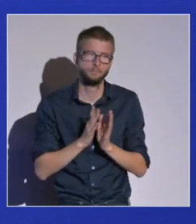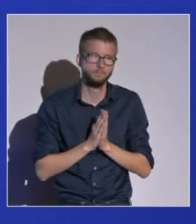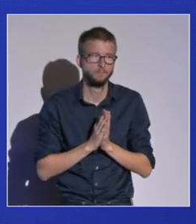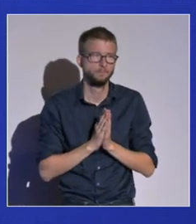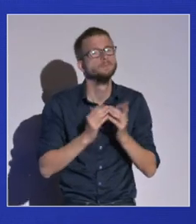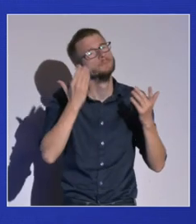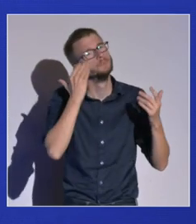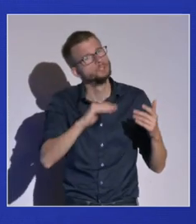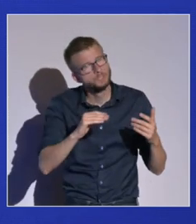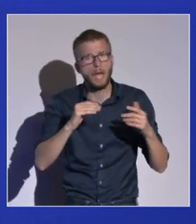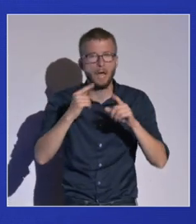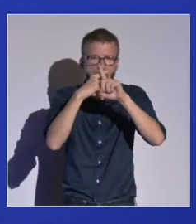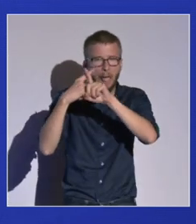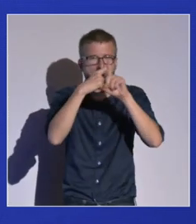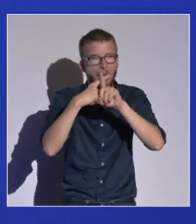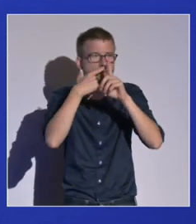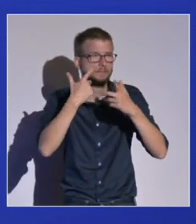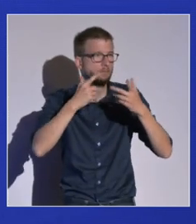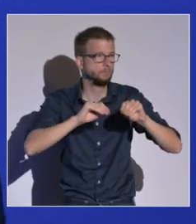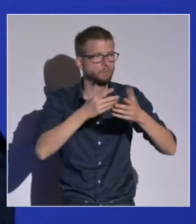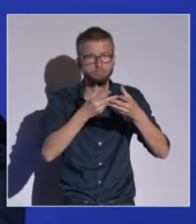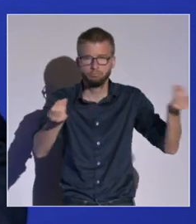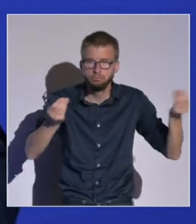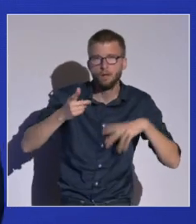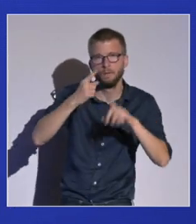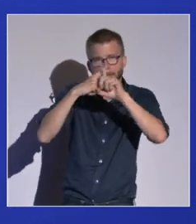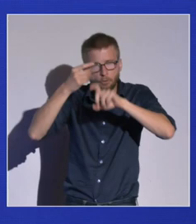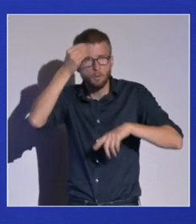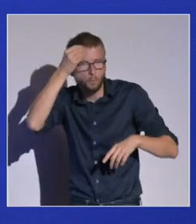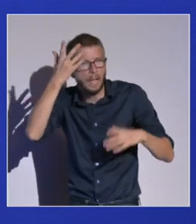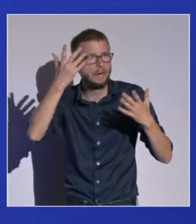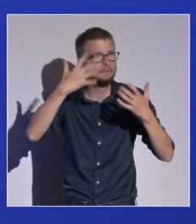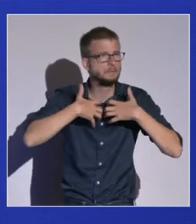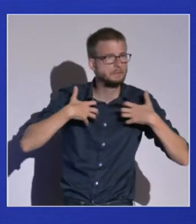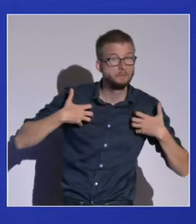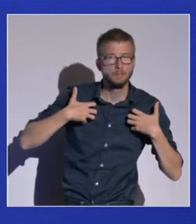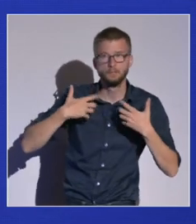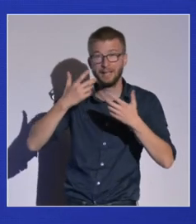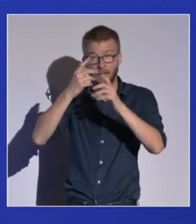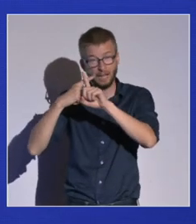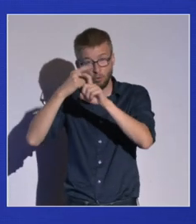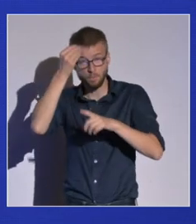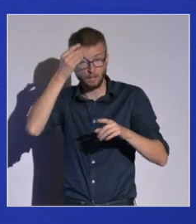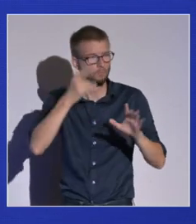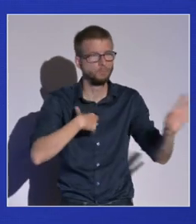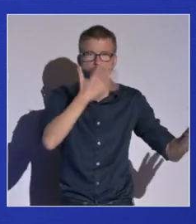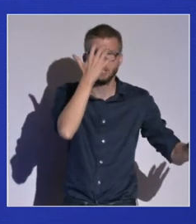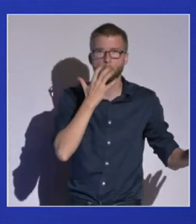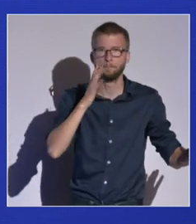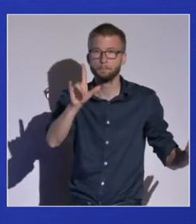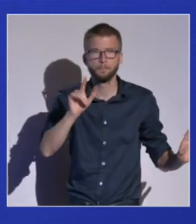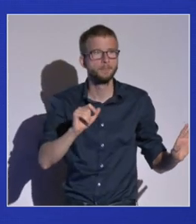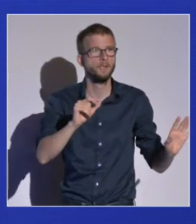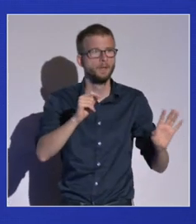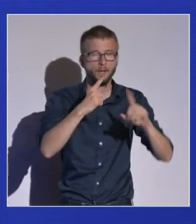Alors je sais bien que l'arithmétique a totalement disparu, le calcul mental qui est une science majeure, parce que je suis sérieux, c'est une